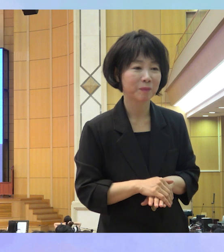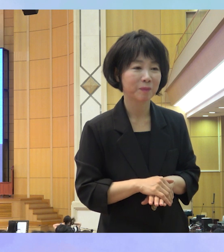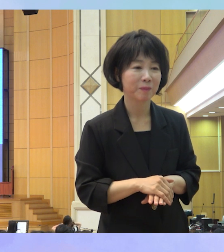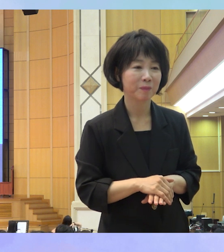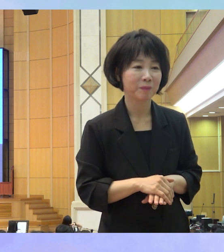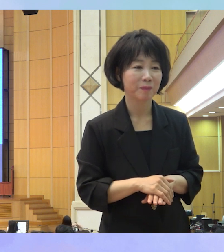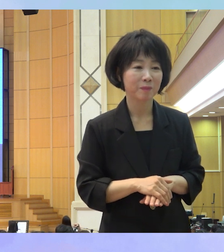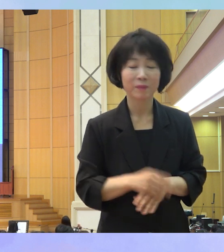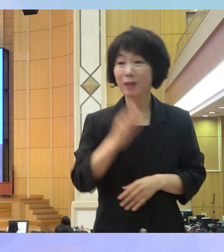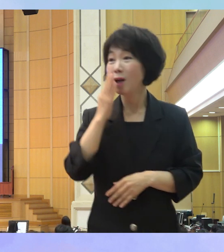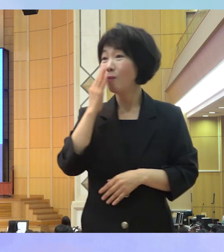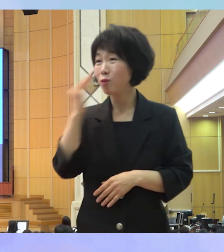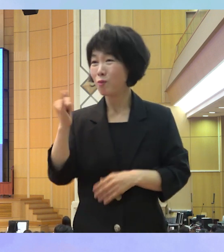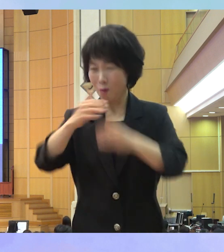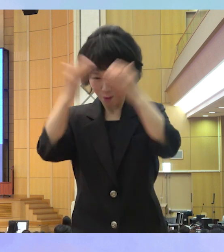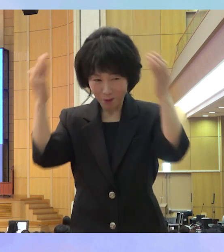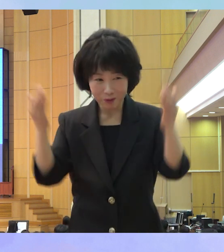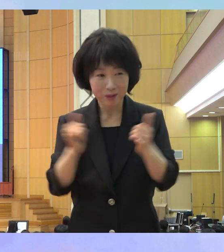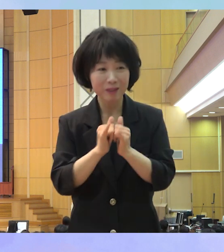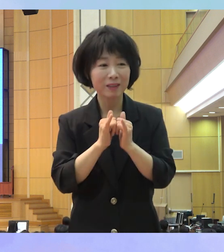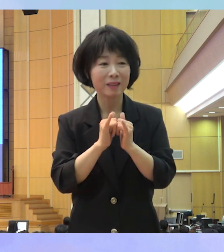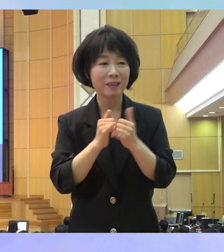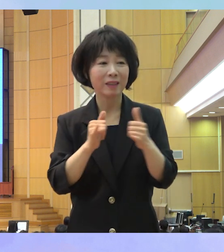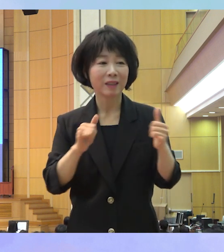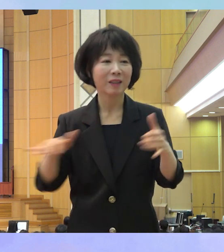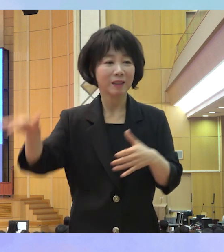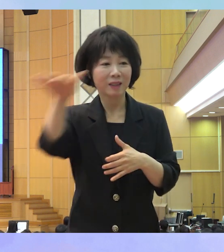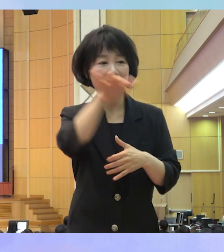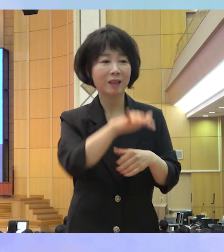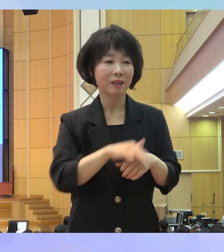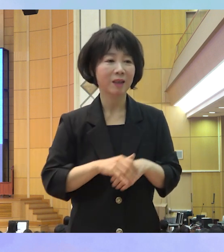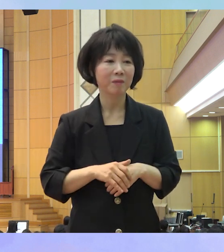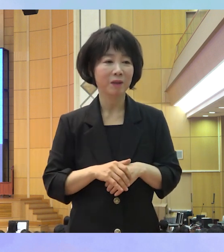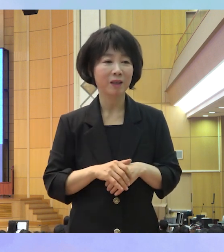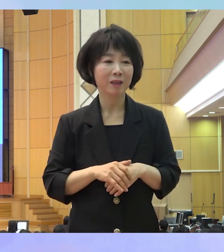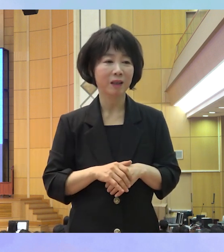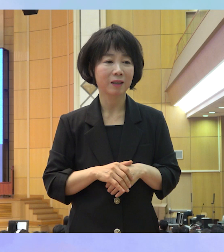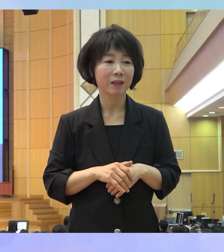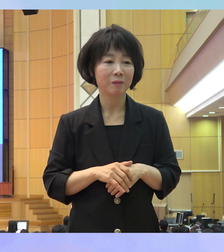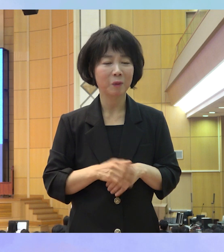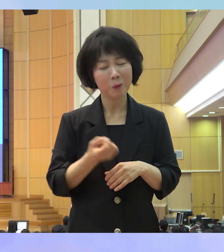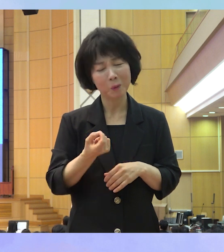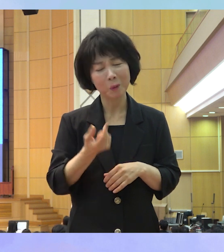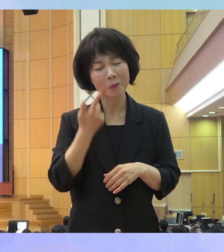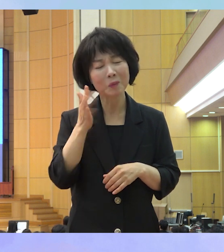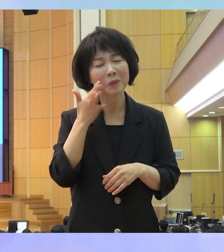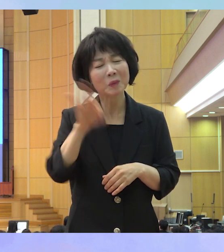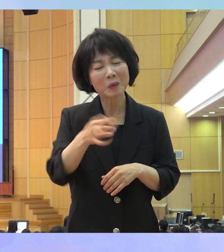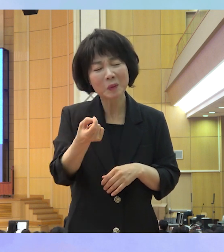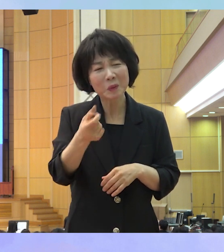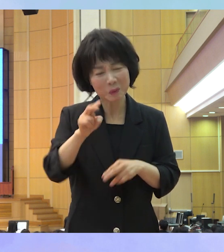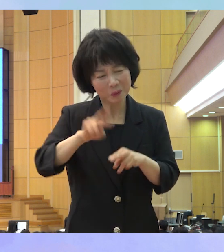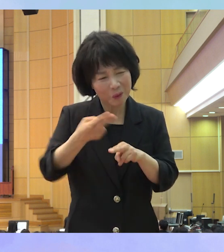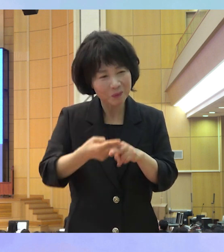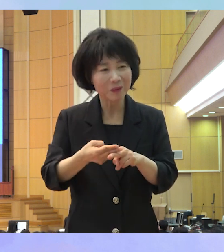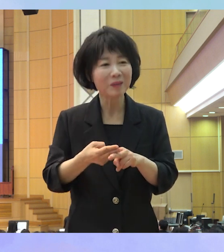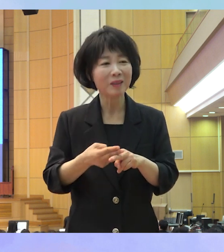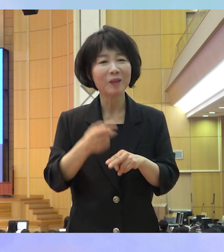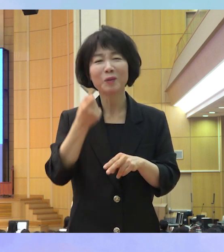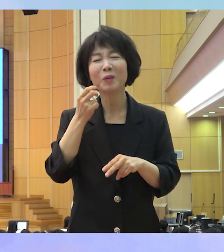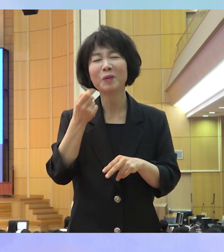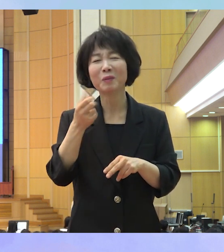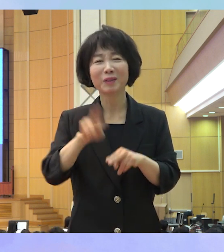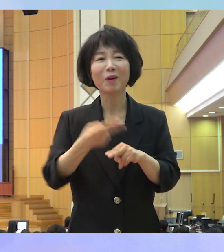부모이신 모든 분들에게 우리가 조그만 선물을 하나 해드리자. 이게 이제 돈 많이 들었어요, 여러분.